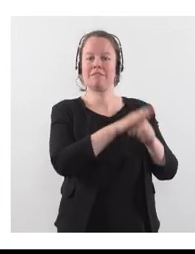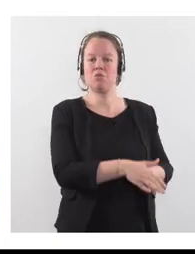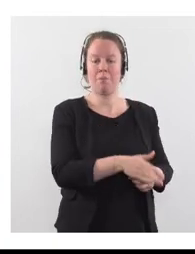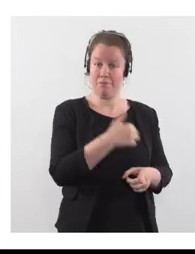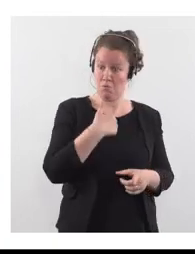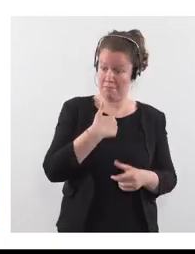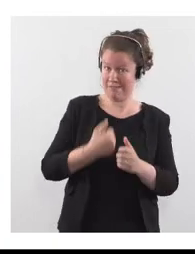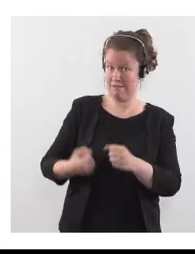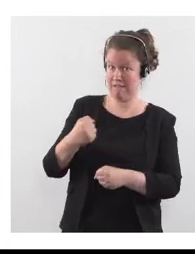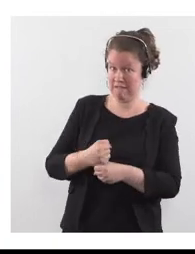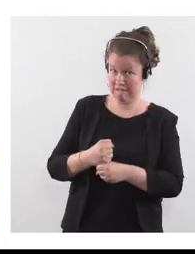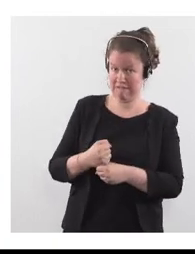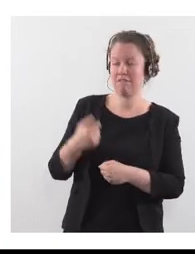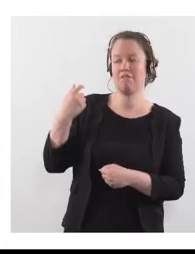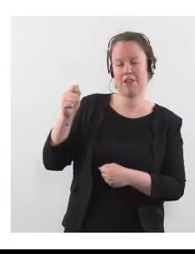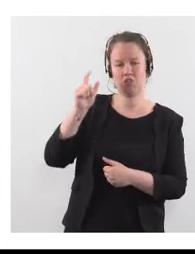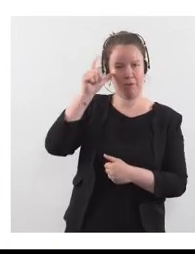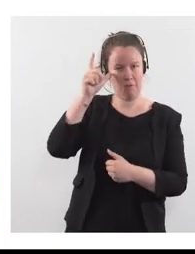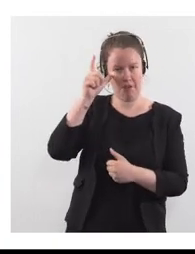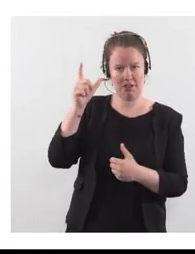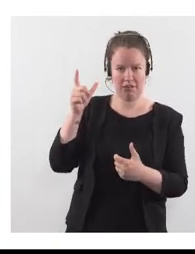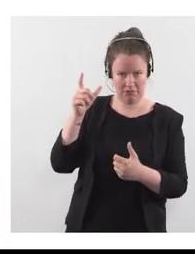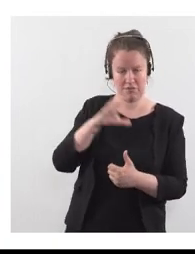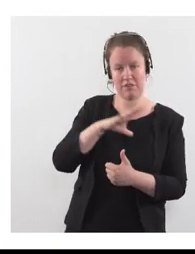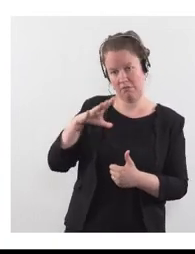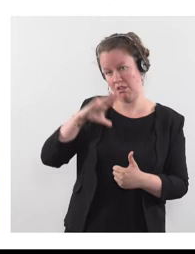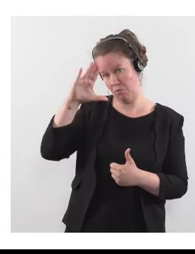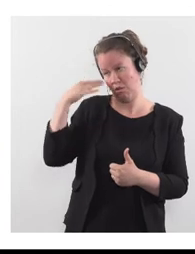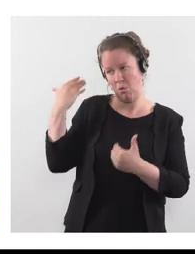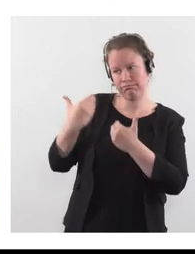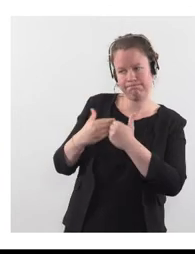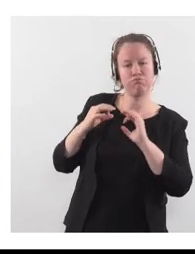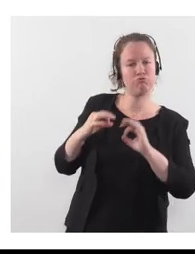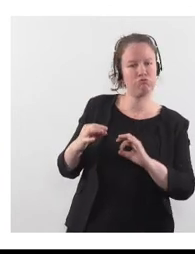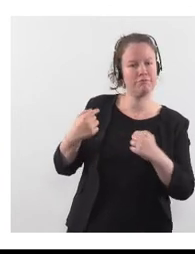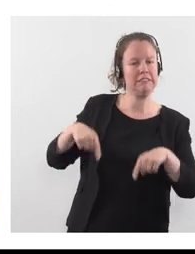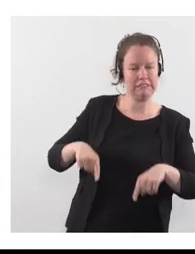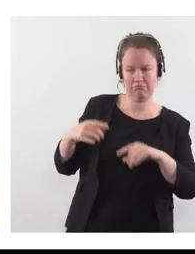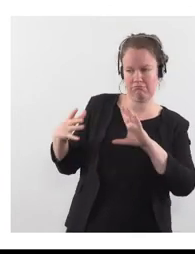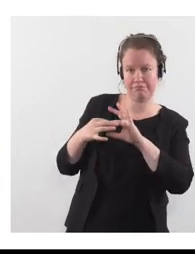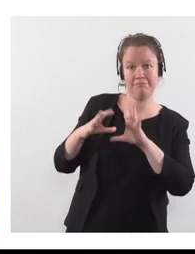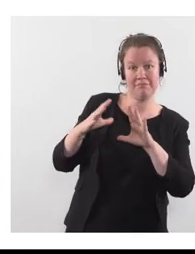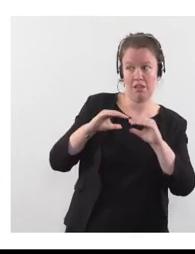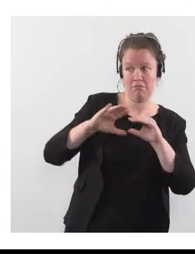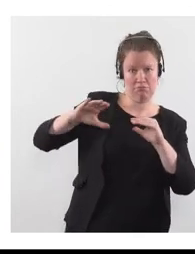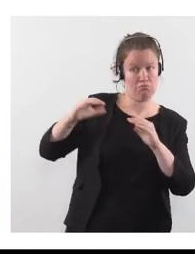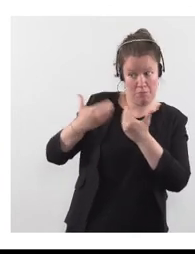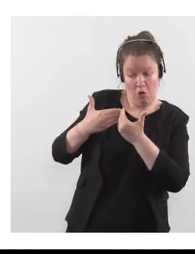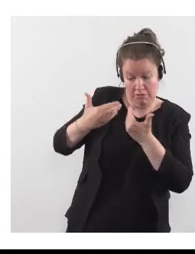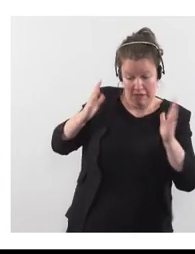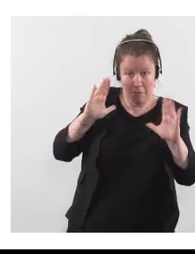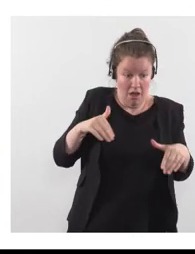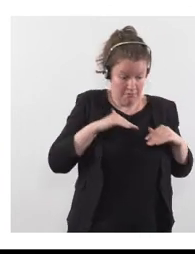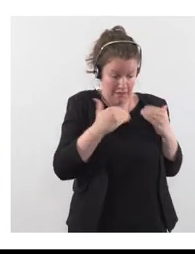créée, effectivement à la demande du président de la République et de la ministre Elisabeth Moreno, avec qui on a très bien travaillé. Nous l'avons créée en toute indépendance. C'est nous qui l'avons créée.